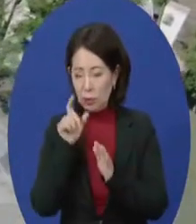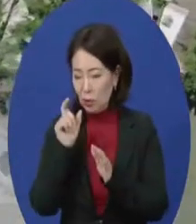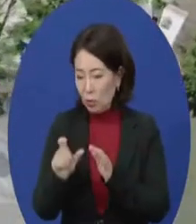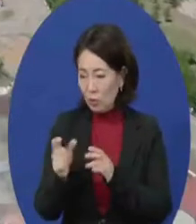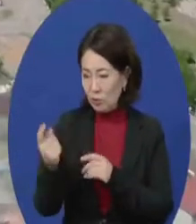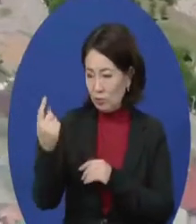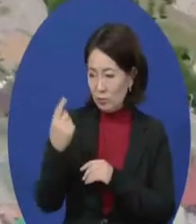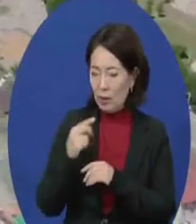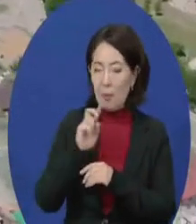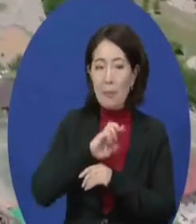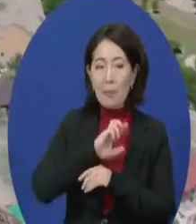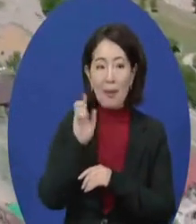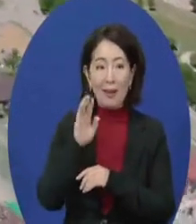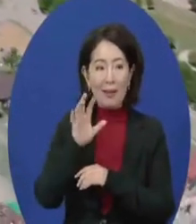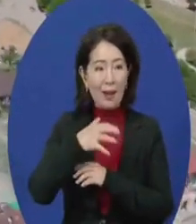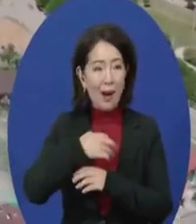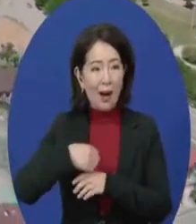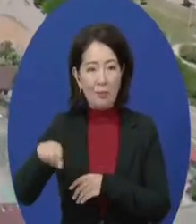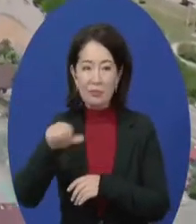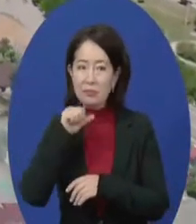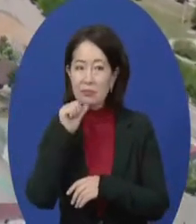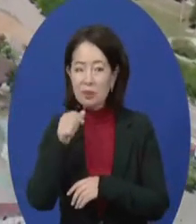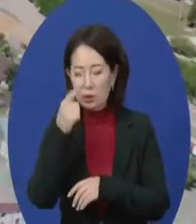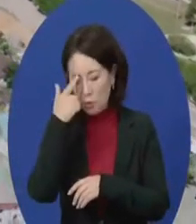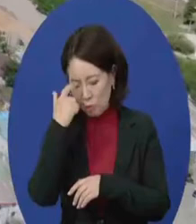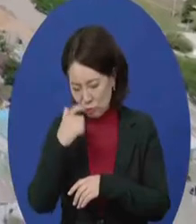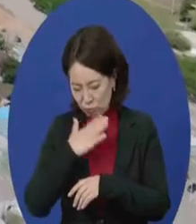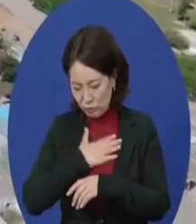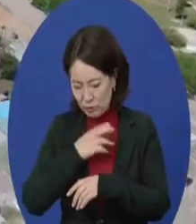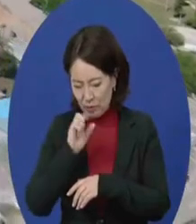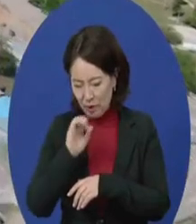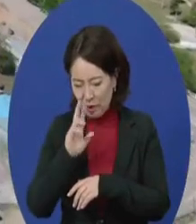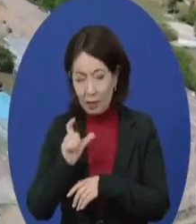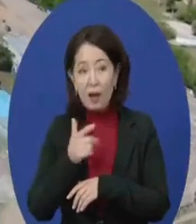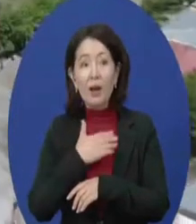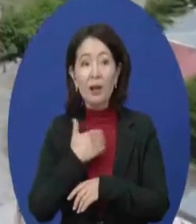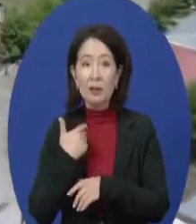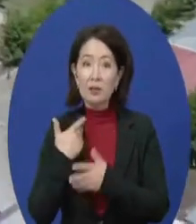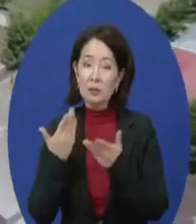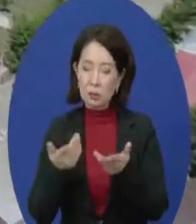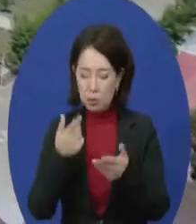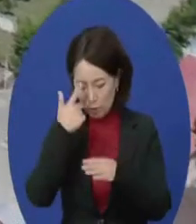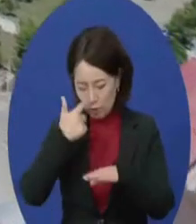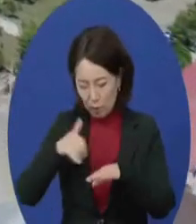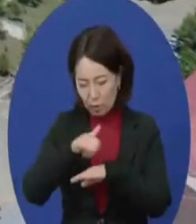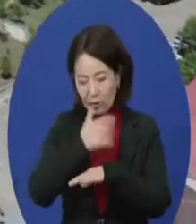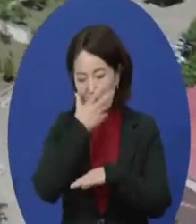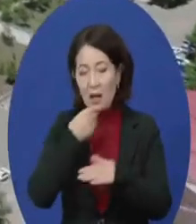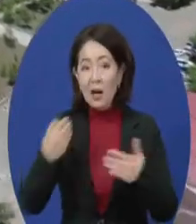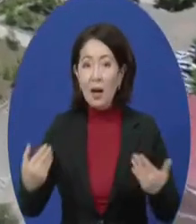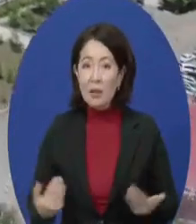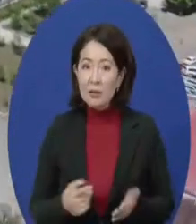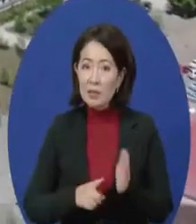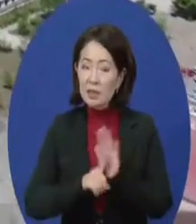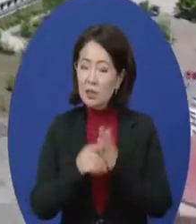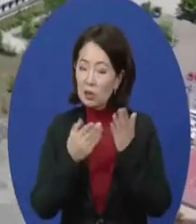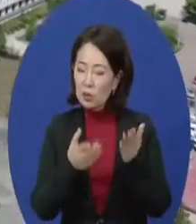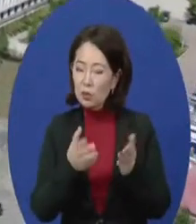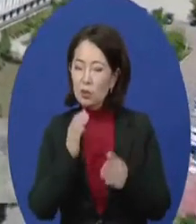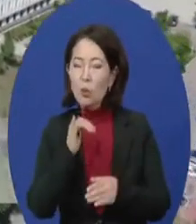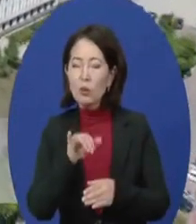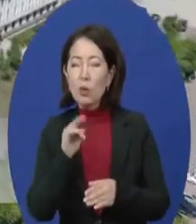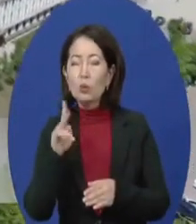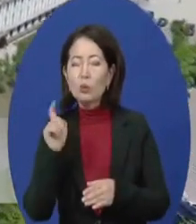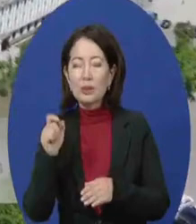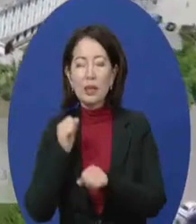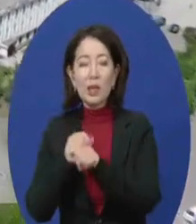нэгэн хүн ирээд байгалийн баялагын ухаад явчихдаг бос Монгол хүн баялагтай эзэн байх. Эх орондоо сайхан амьдрах эхлэлийг тавьсан Ухнагийн